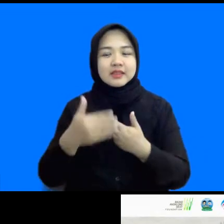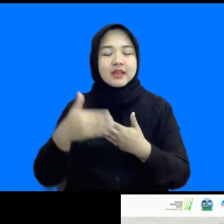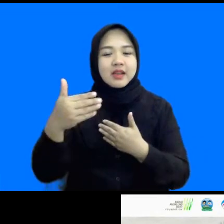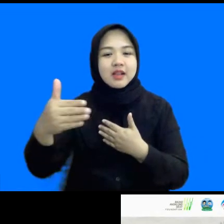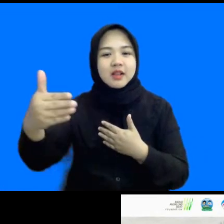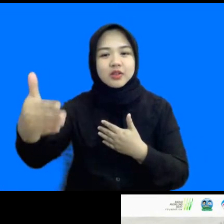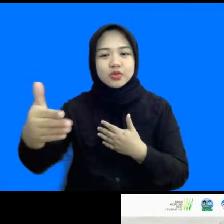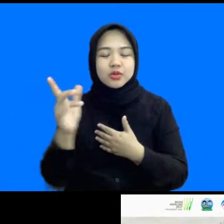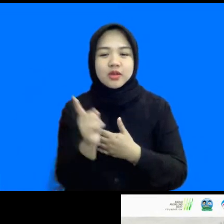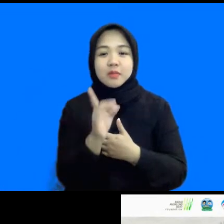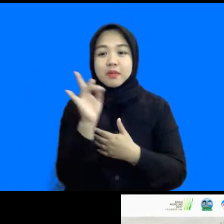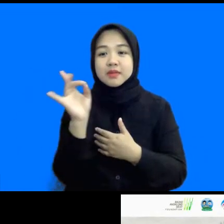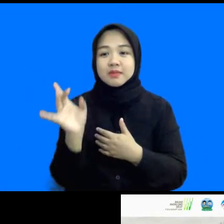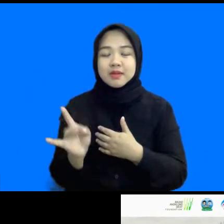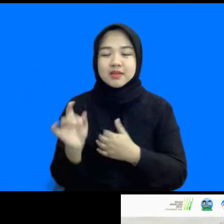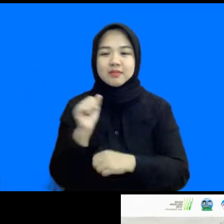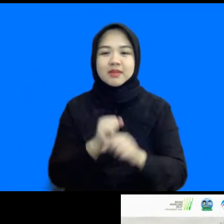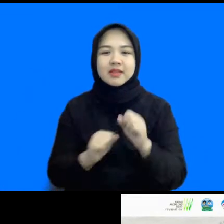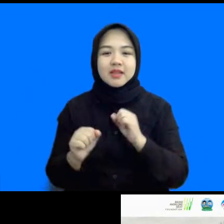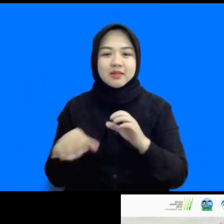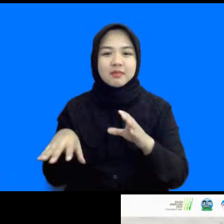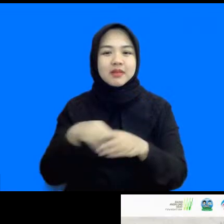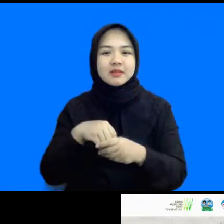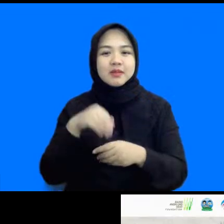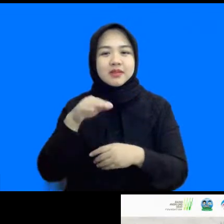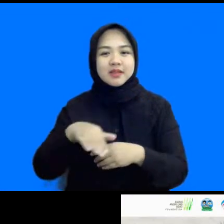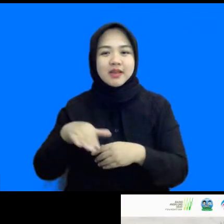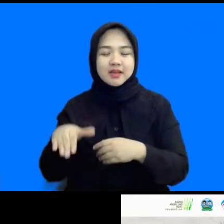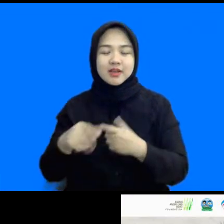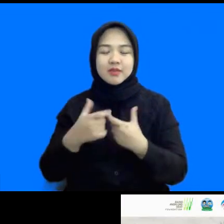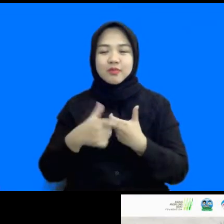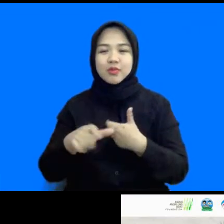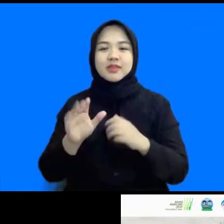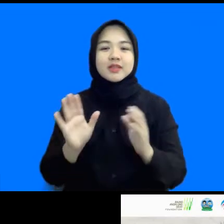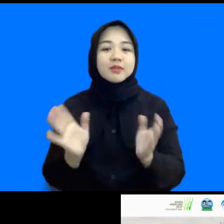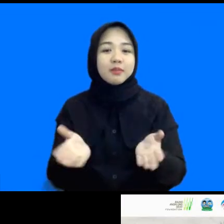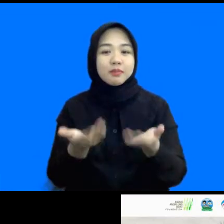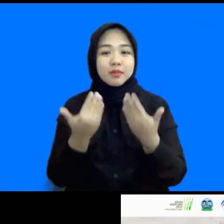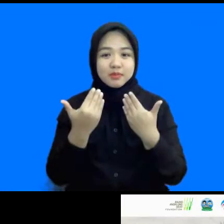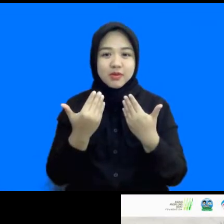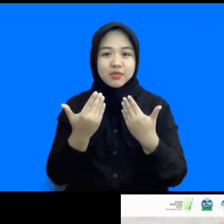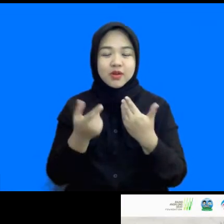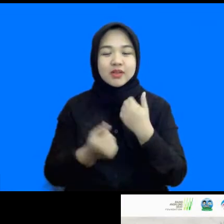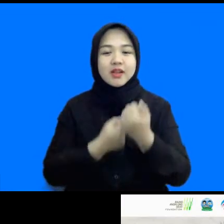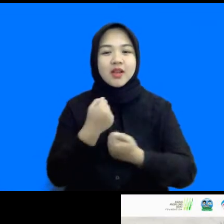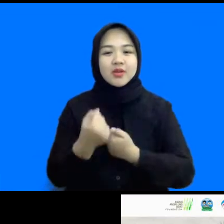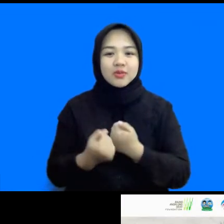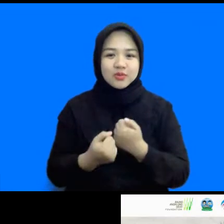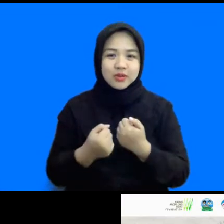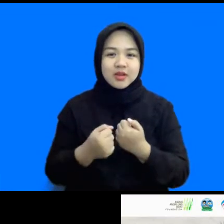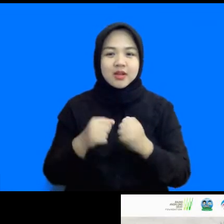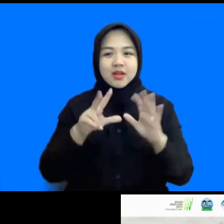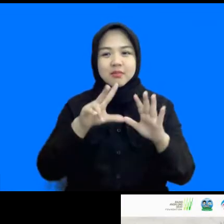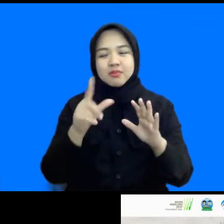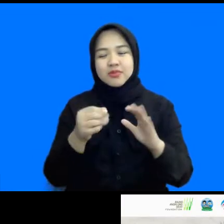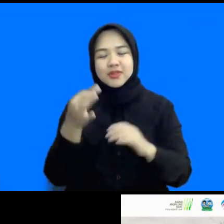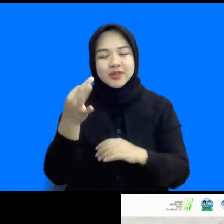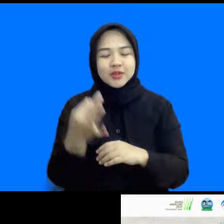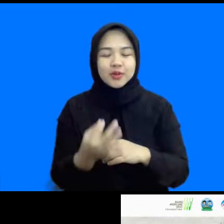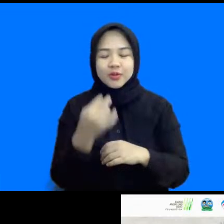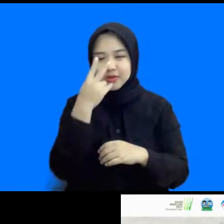dari berbagai kegiatan partisipasi anak dalam proses pembangunan yang dilakukan selama 8 bulan di Kota